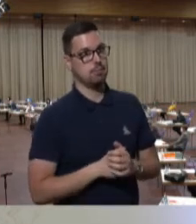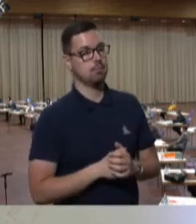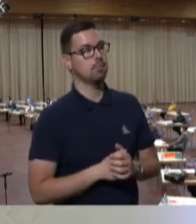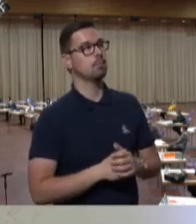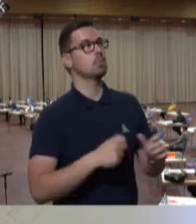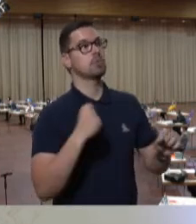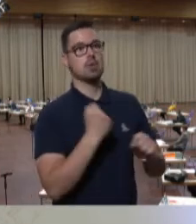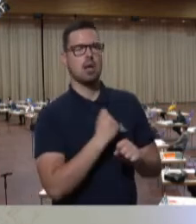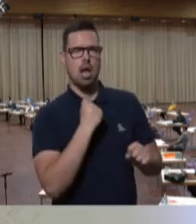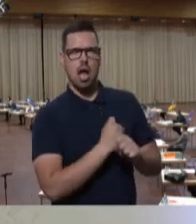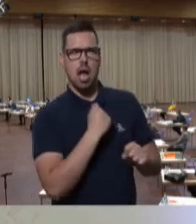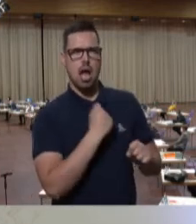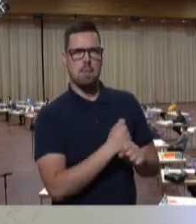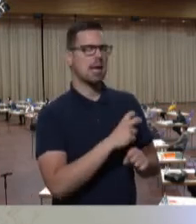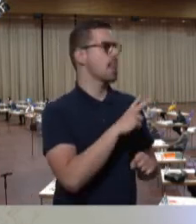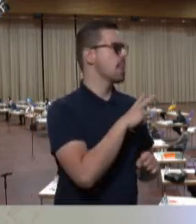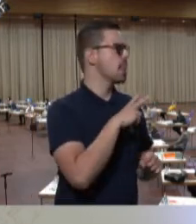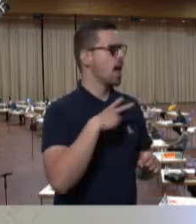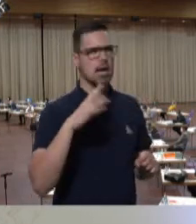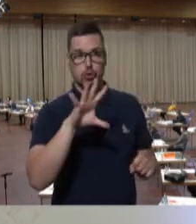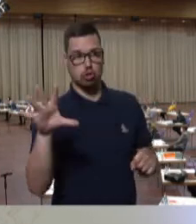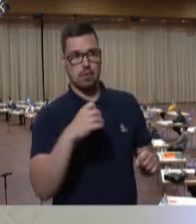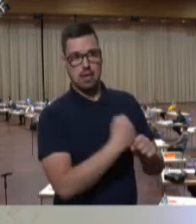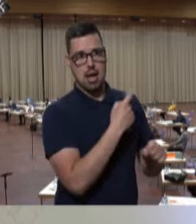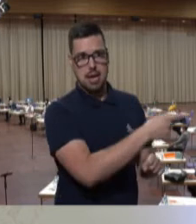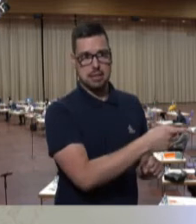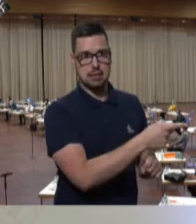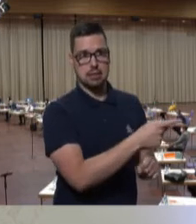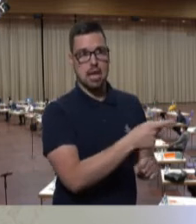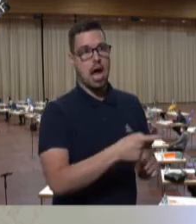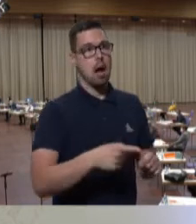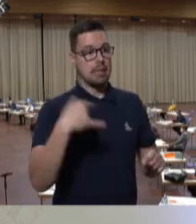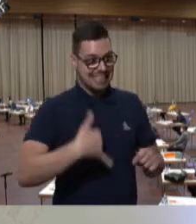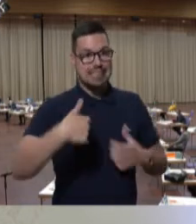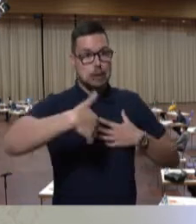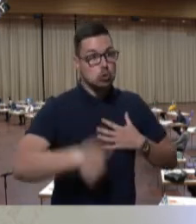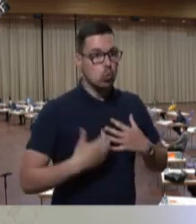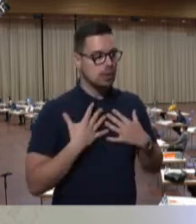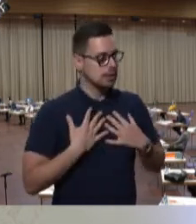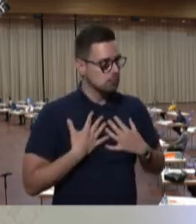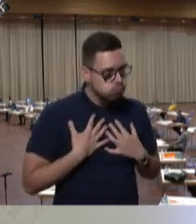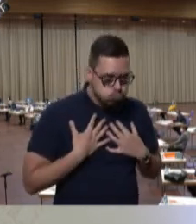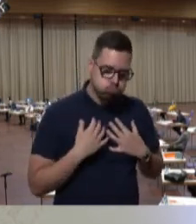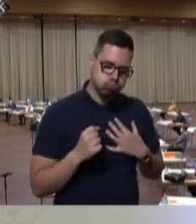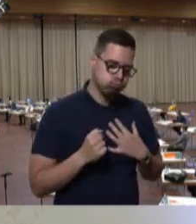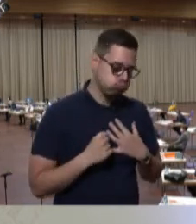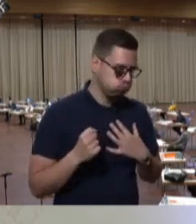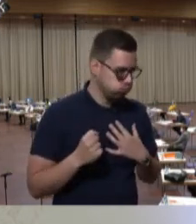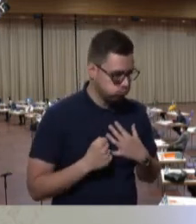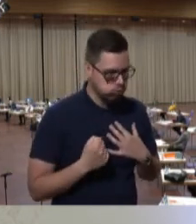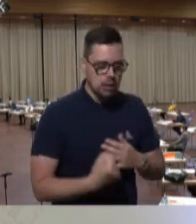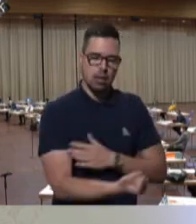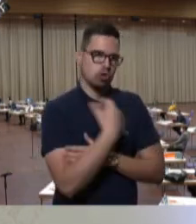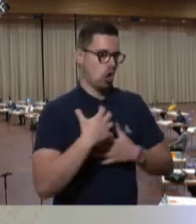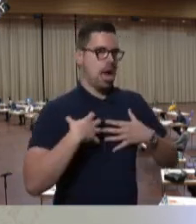Er arbeitet hier schon gefühlt ewig, sein ganzes Leben, aber den existenziellen Druck, den er jetzt spüre, der wäre doch nie so